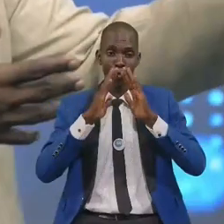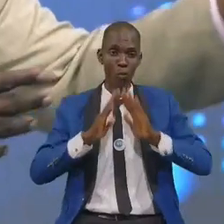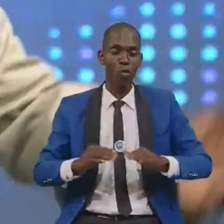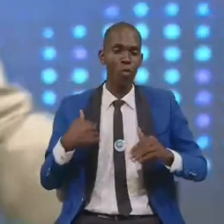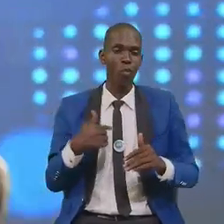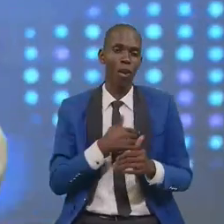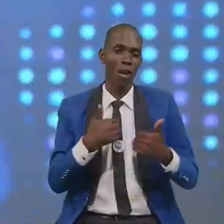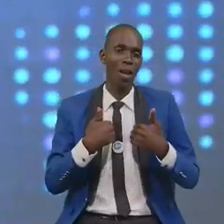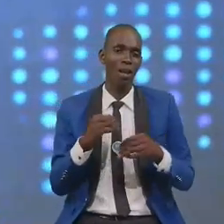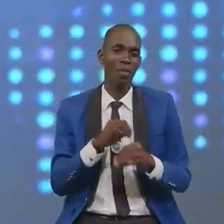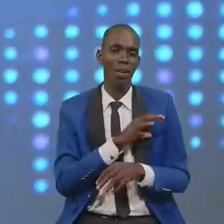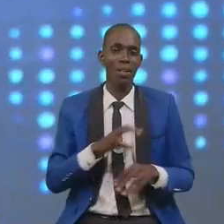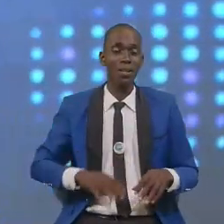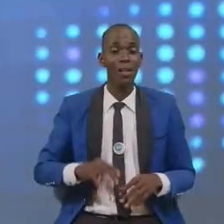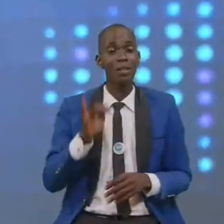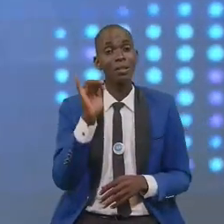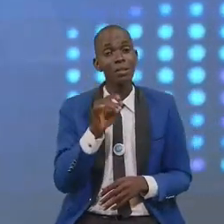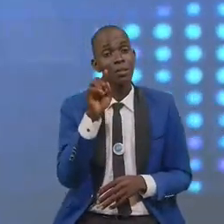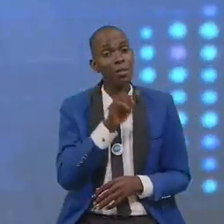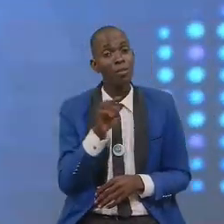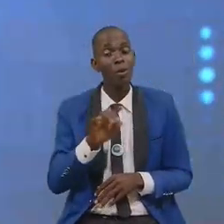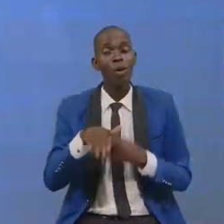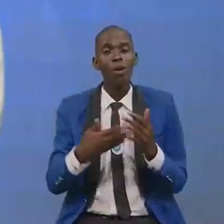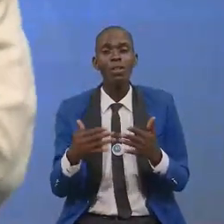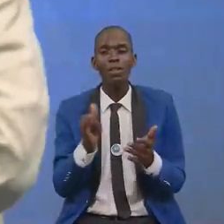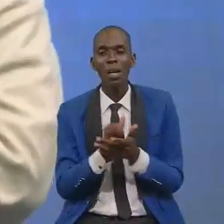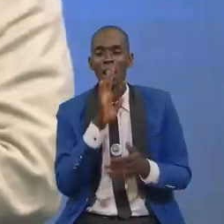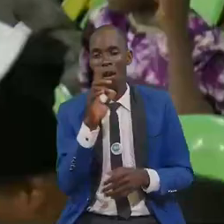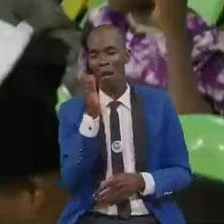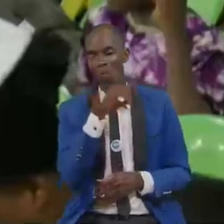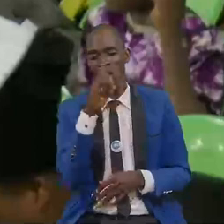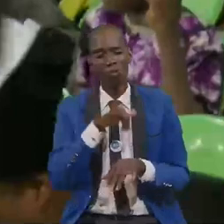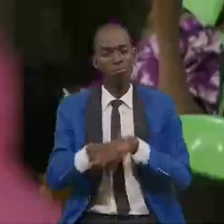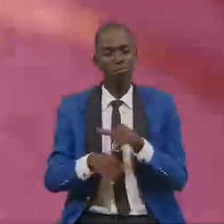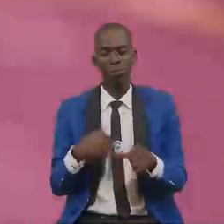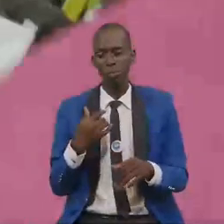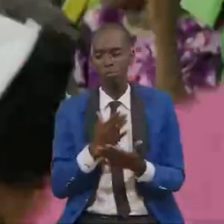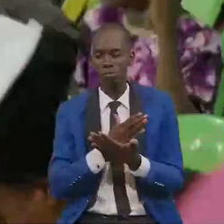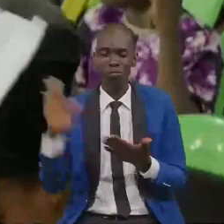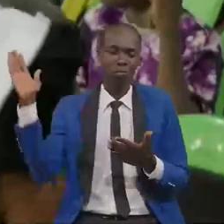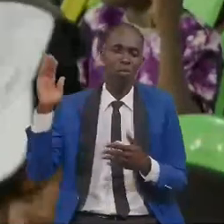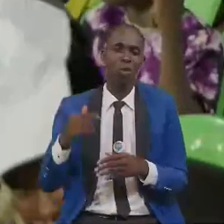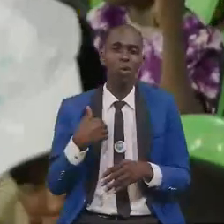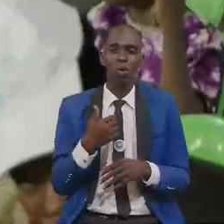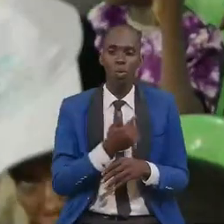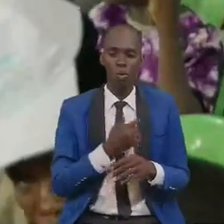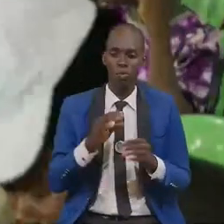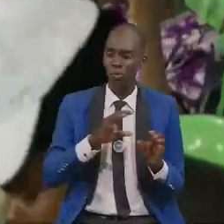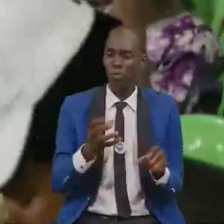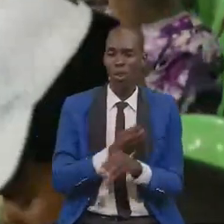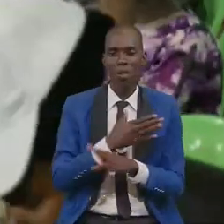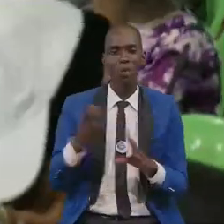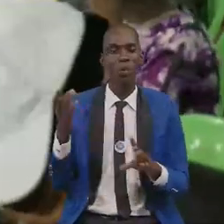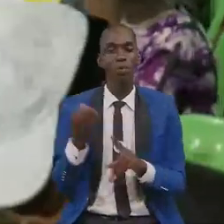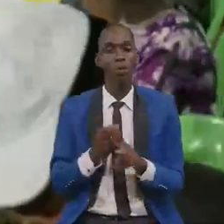toutes ces choses qui sont fausses et trompeuses ont les jettes nous nous détenons de ces choses et